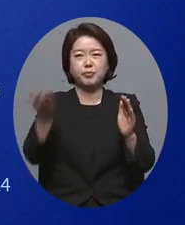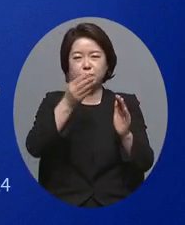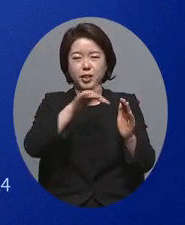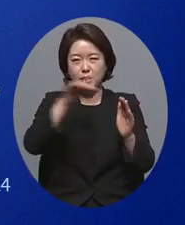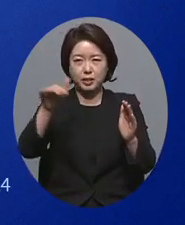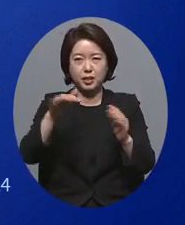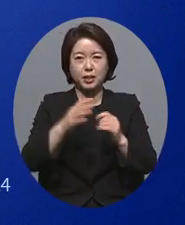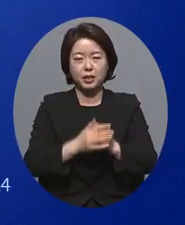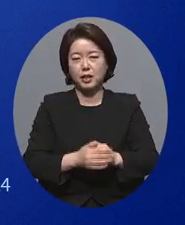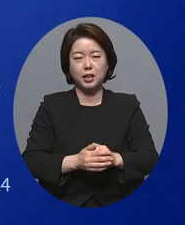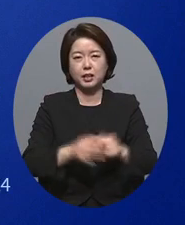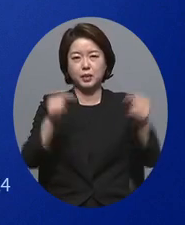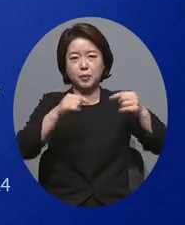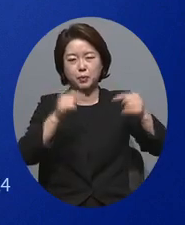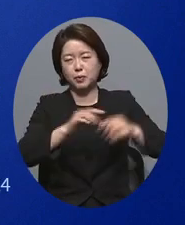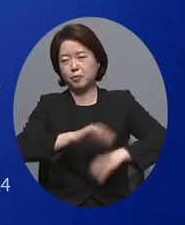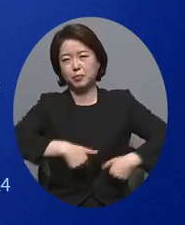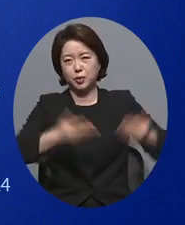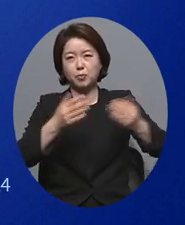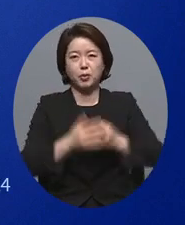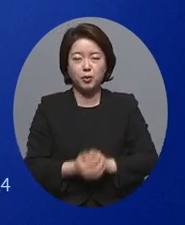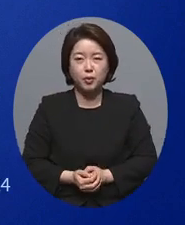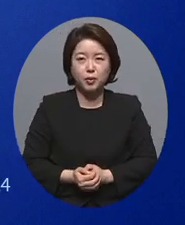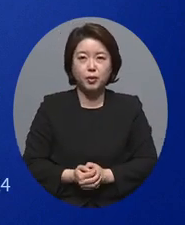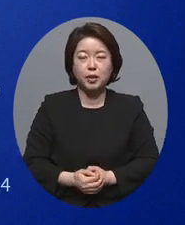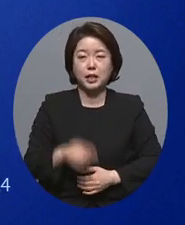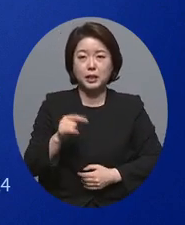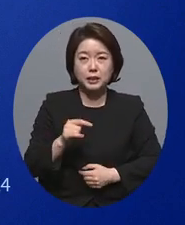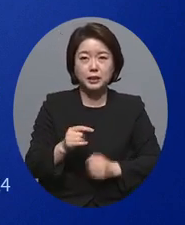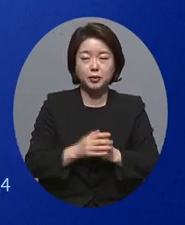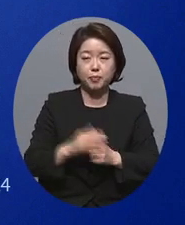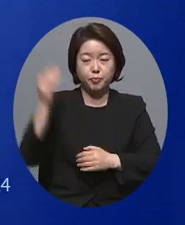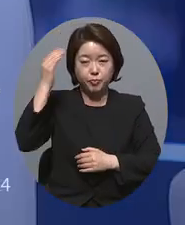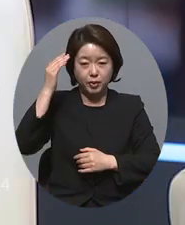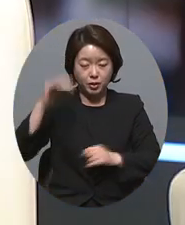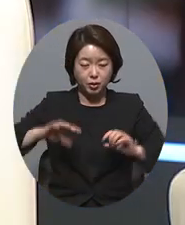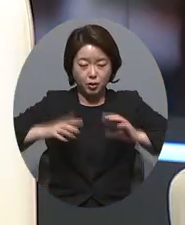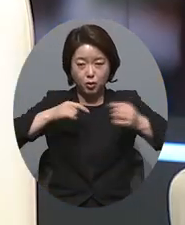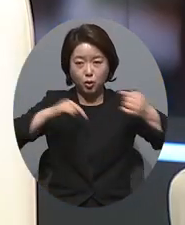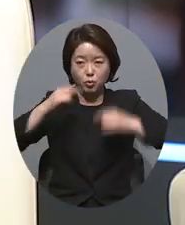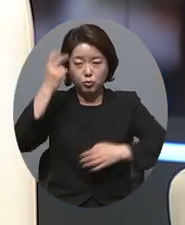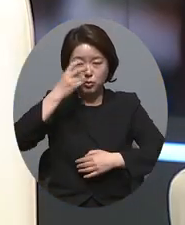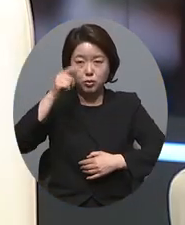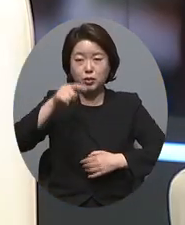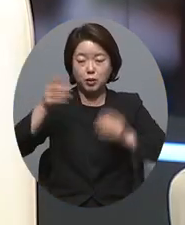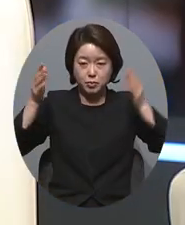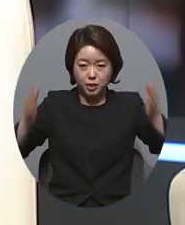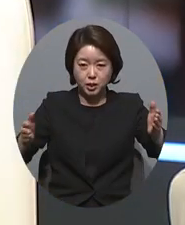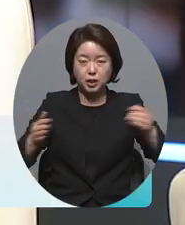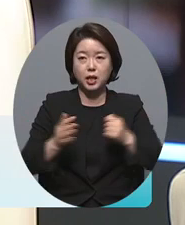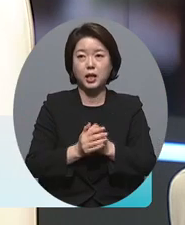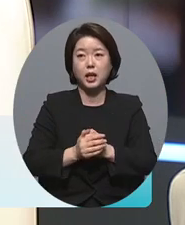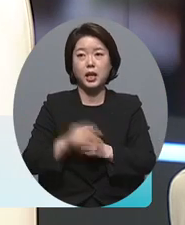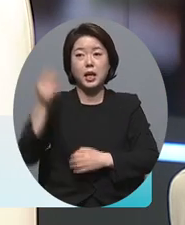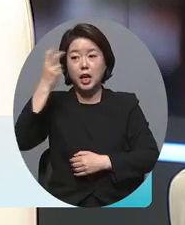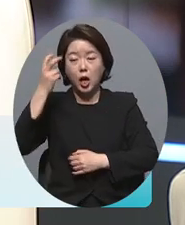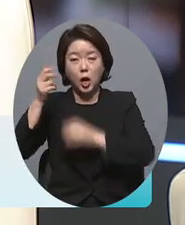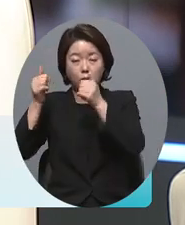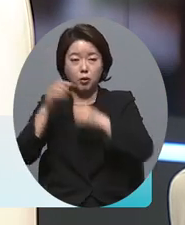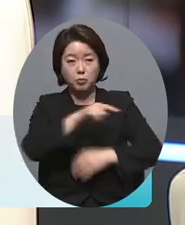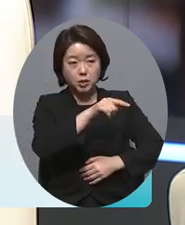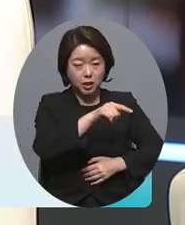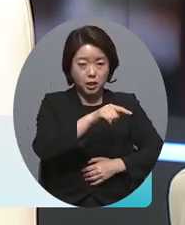생각합니다. 근데 지금 국정감사기관에 제1야당의 중앙당사를 두는 건 역사상 헌정사 처음입니다. 대통령이 헌정사